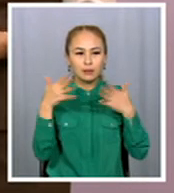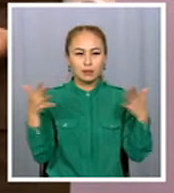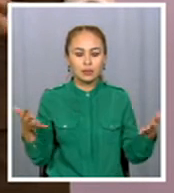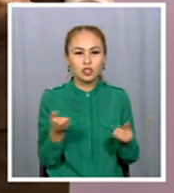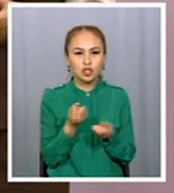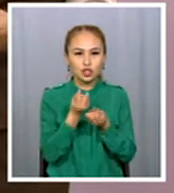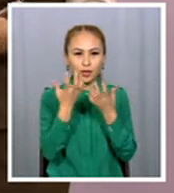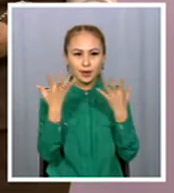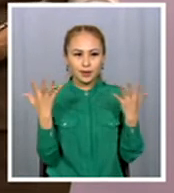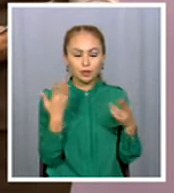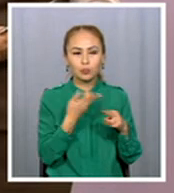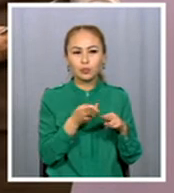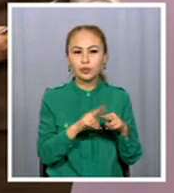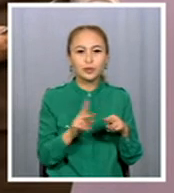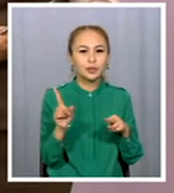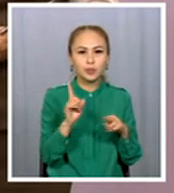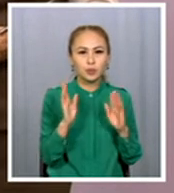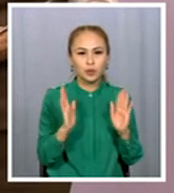жарық не болады?